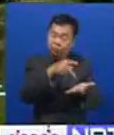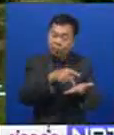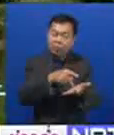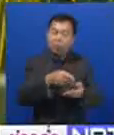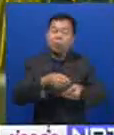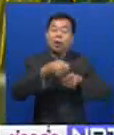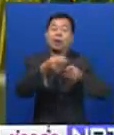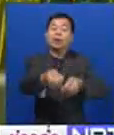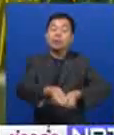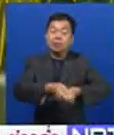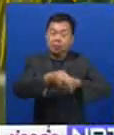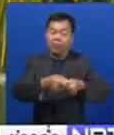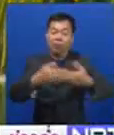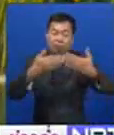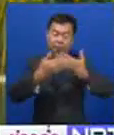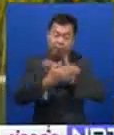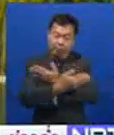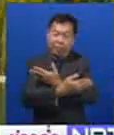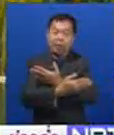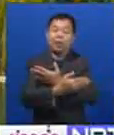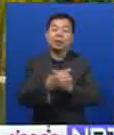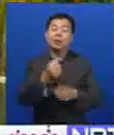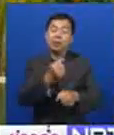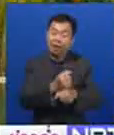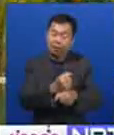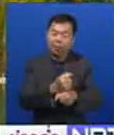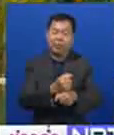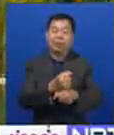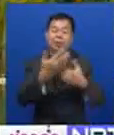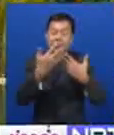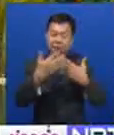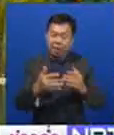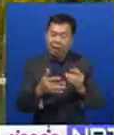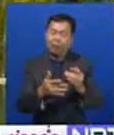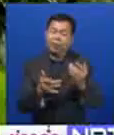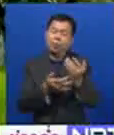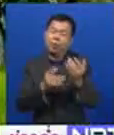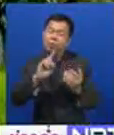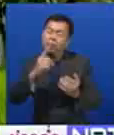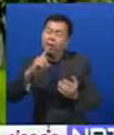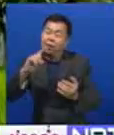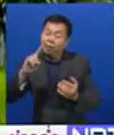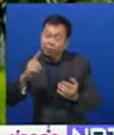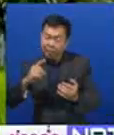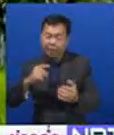บการผลิตและจัดหาเทคโนโลยีในการประหยัดน้ำเช่นระบบน้ำหยดเป็นต้น